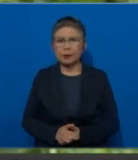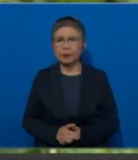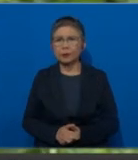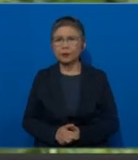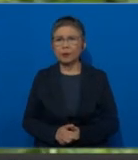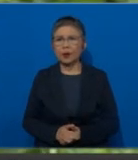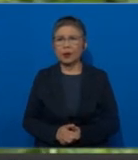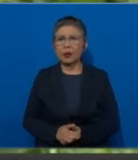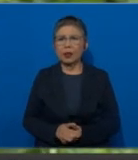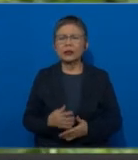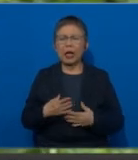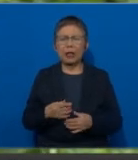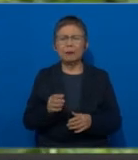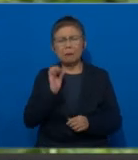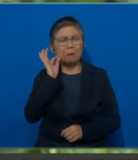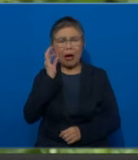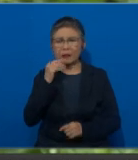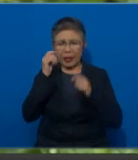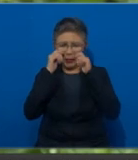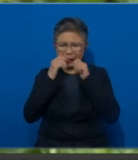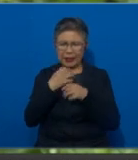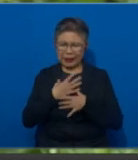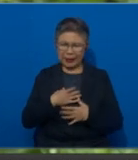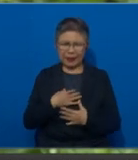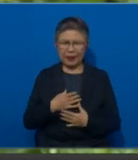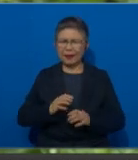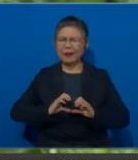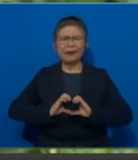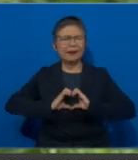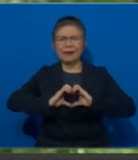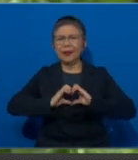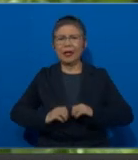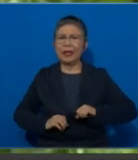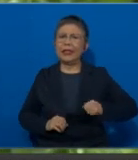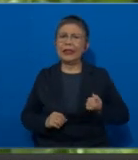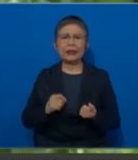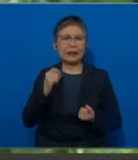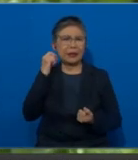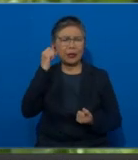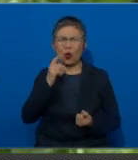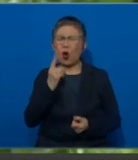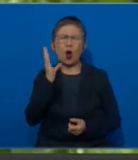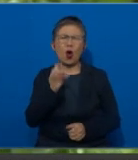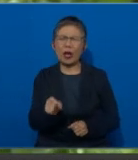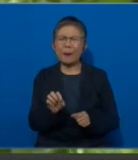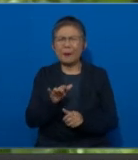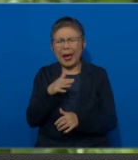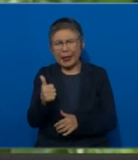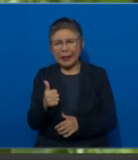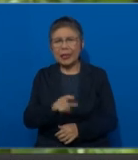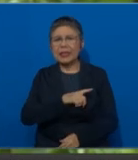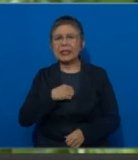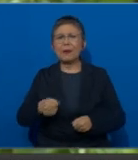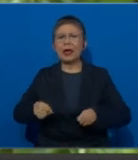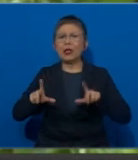Cuma saya agak sedih Pak ya, karena saya sama istri emang benar-benar sayang. Wah, dia orang baik ya Pak. Semasa hidupnya dia Pak, sama